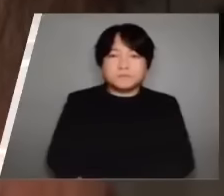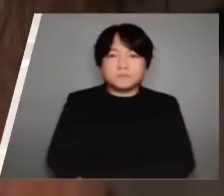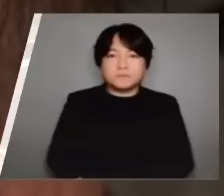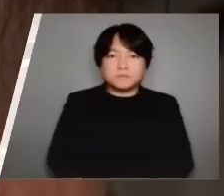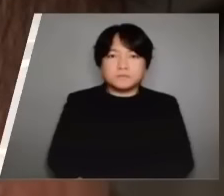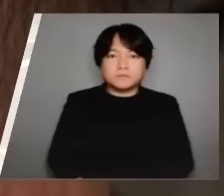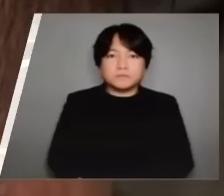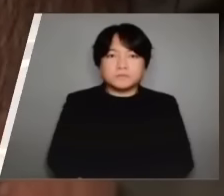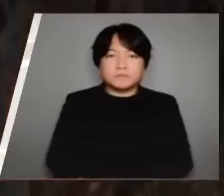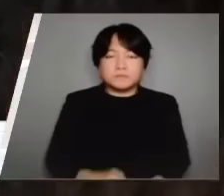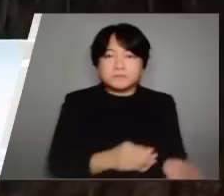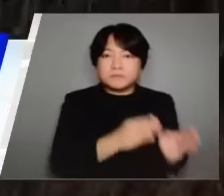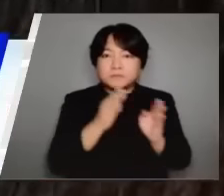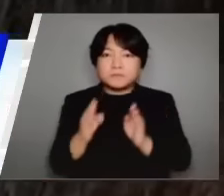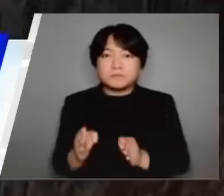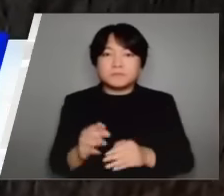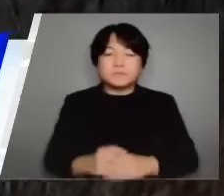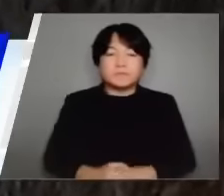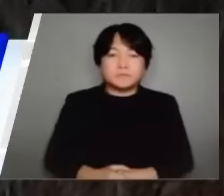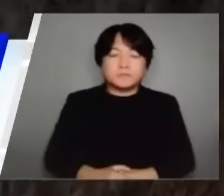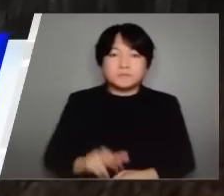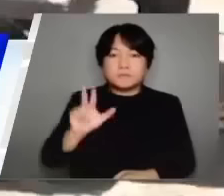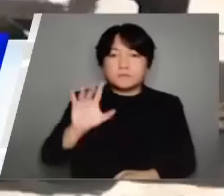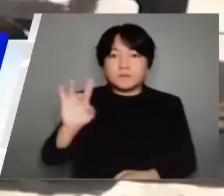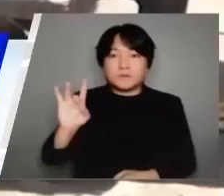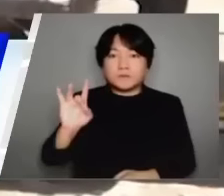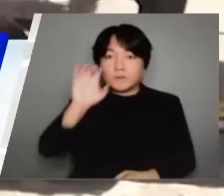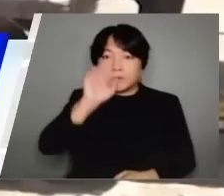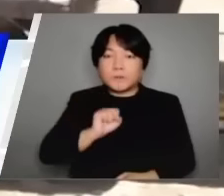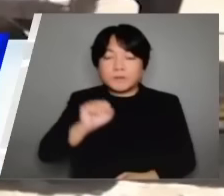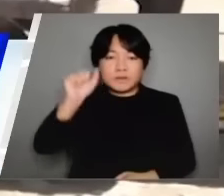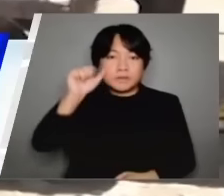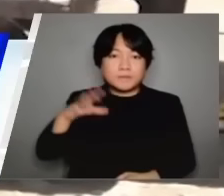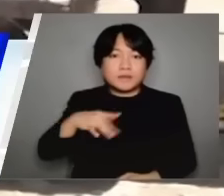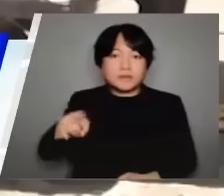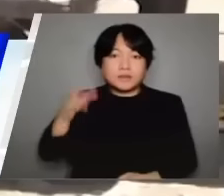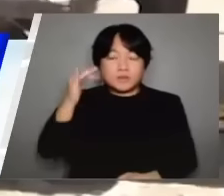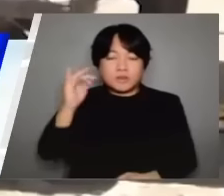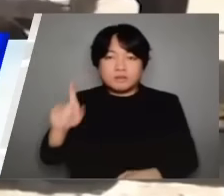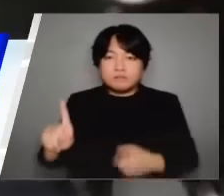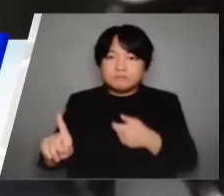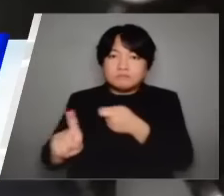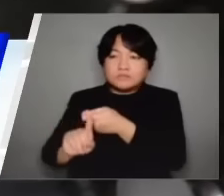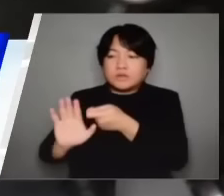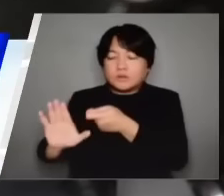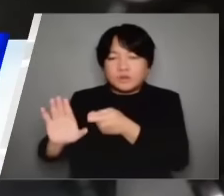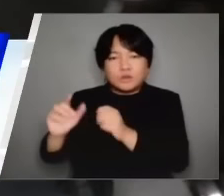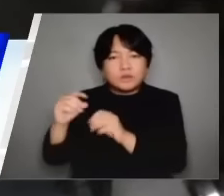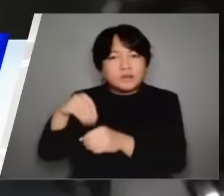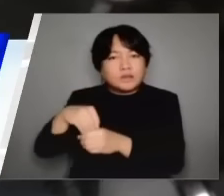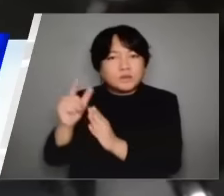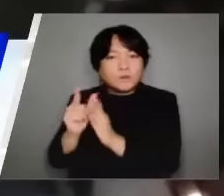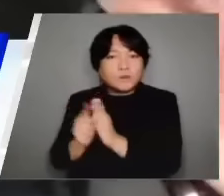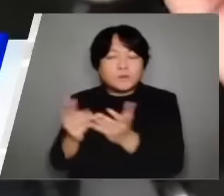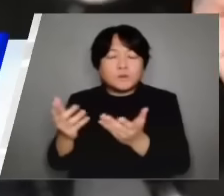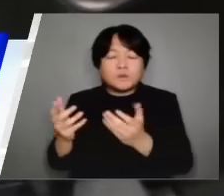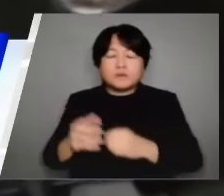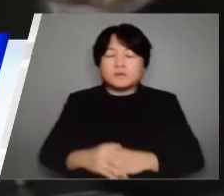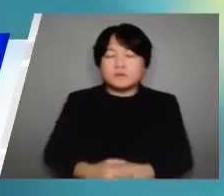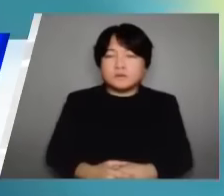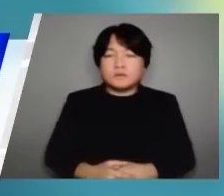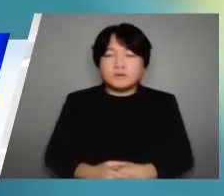pahayan 38 anyos lalak matap saksakin ngang B saa Catalina Ilocos suron B ginis